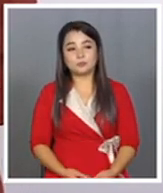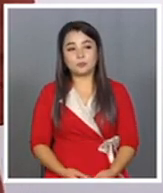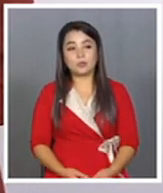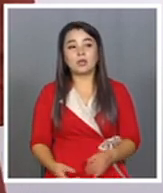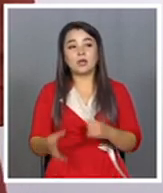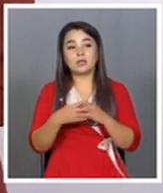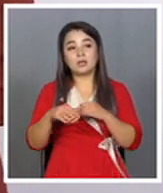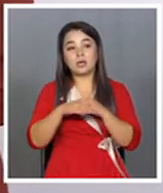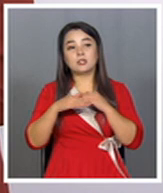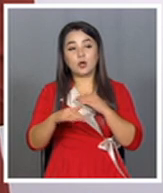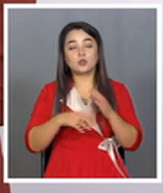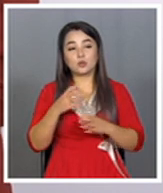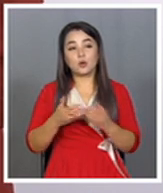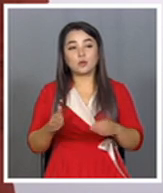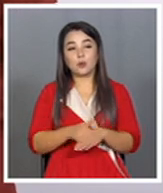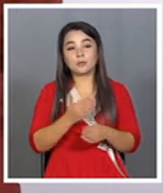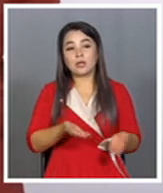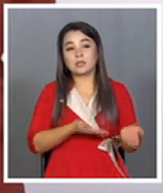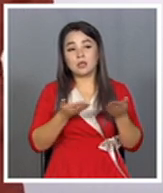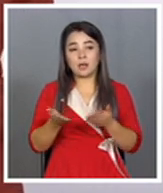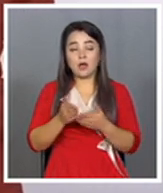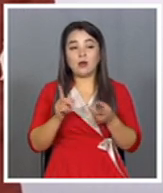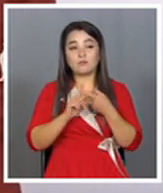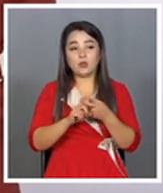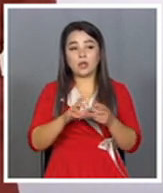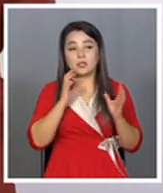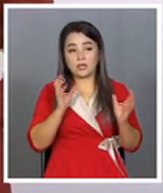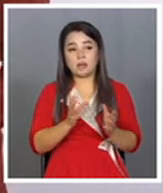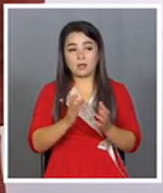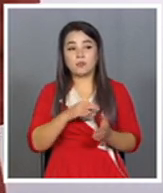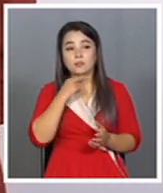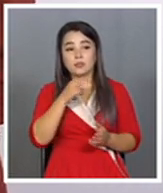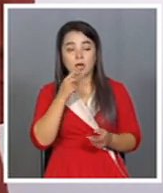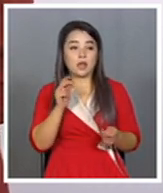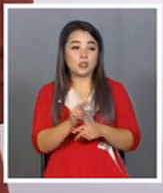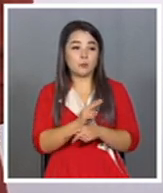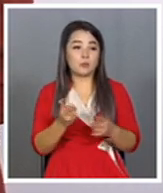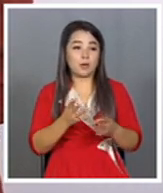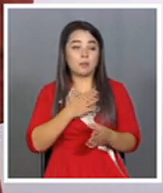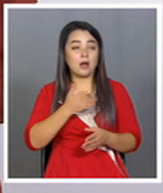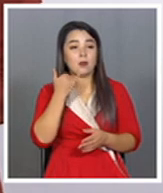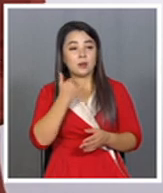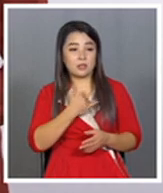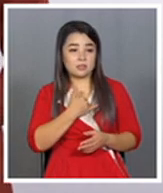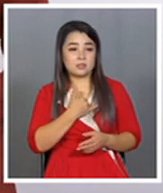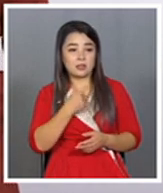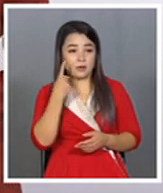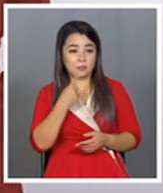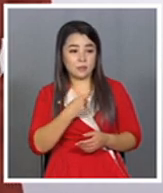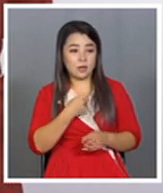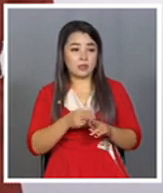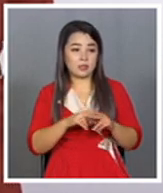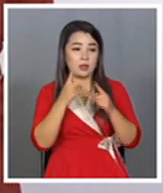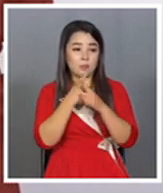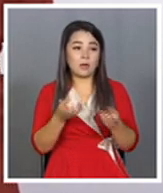Жер асты дүниесіне қош келдіңіз. Вирустан сақтаныңыз. Емделу үшін бізбен хабарласыңыз. Деп